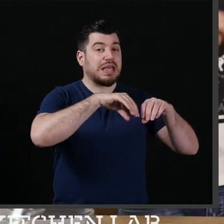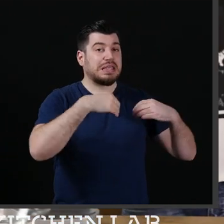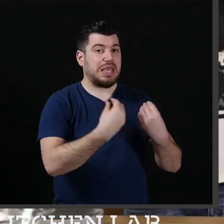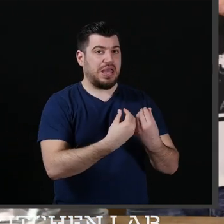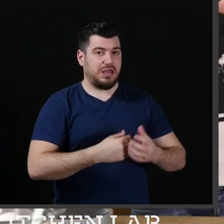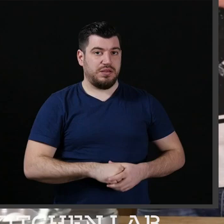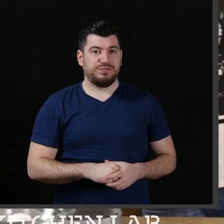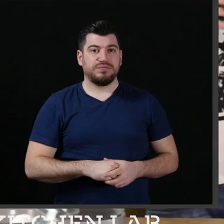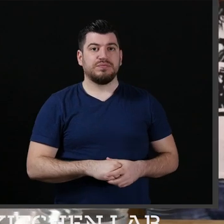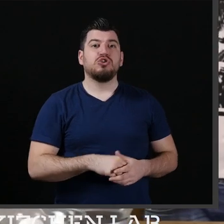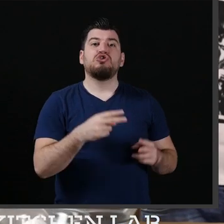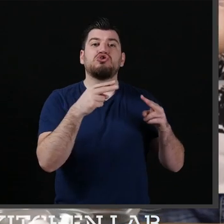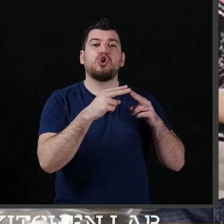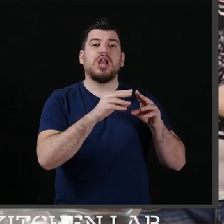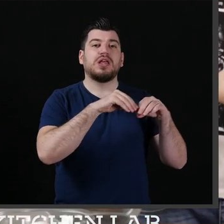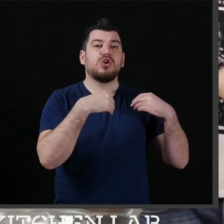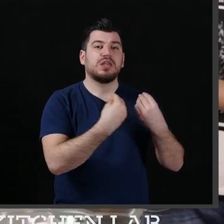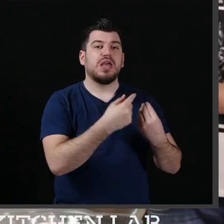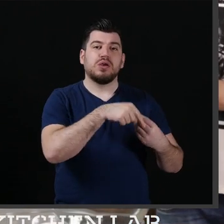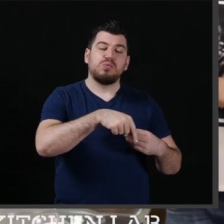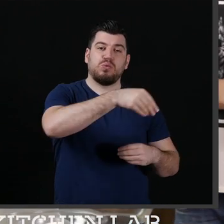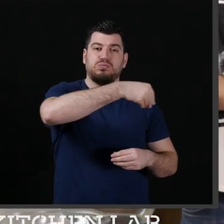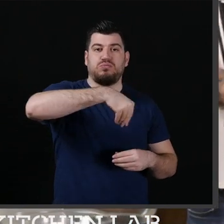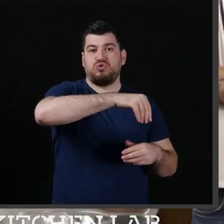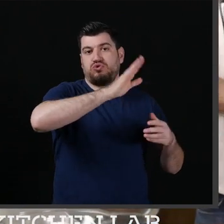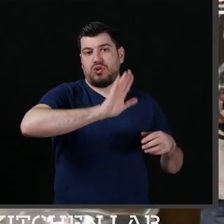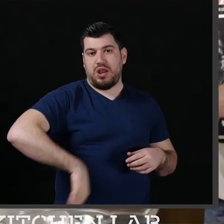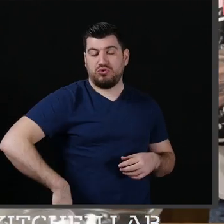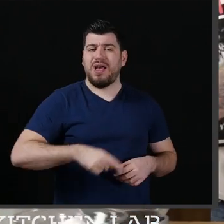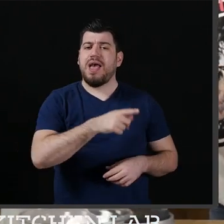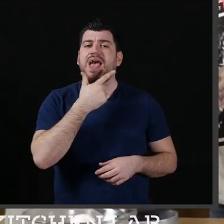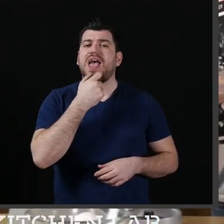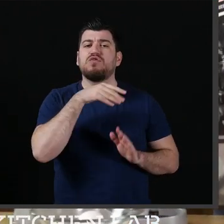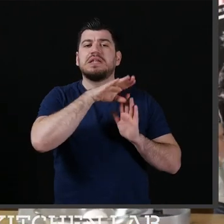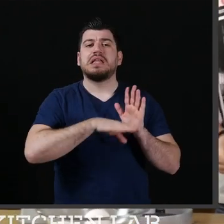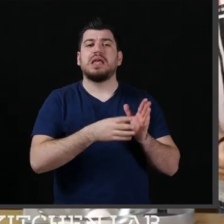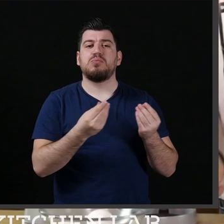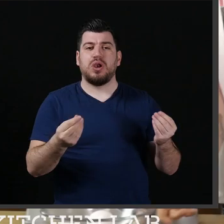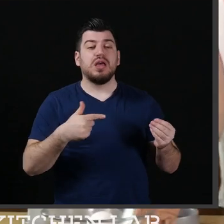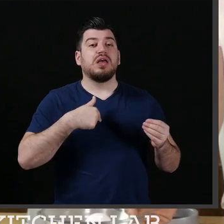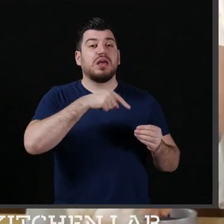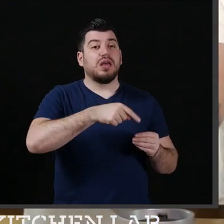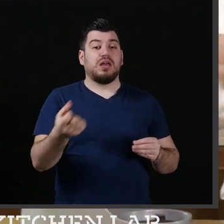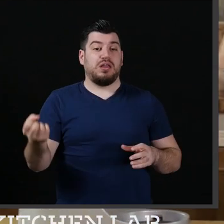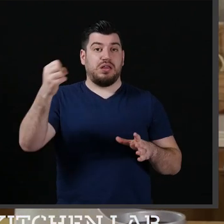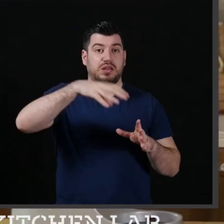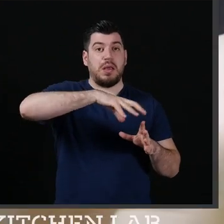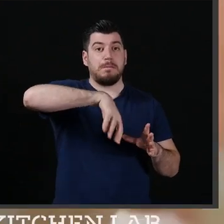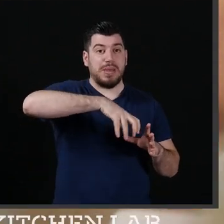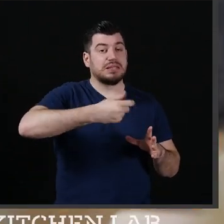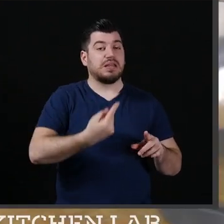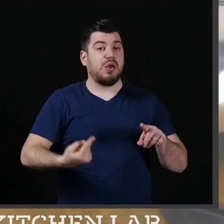κέικ, σοκολατένιο κέικ, που θα σιροπιάσουμε στο τέλος. Λοιπόν, πολύ εύκολη συνταγή. Παίρνουμε τον κάδο του μίξερ και προσθέτουμε μέσα τα